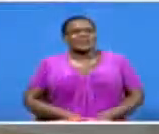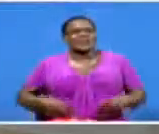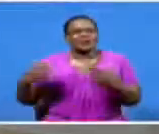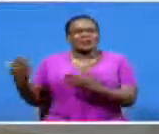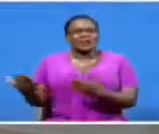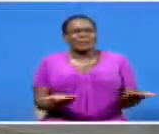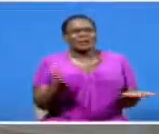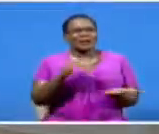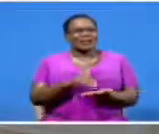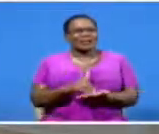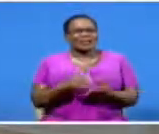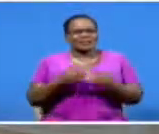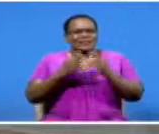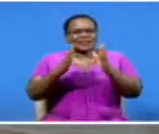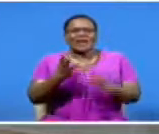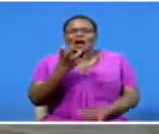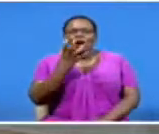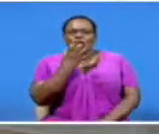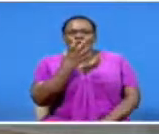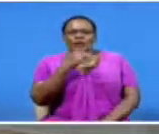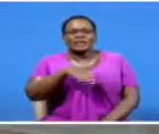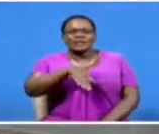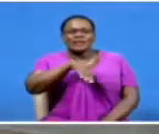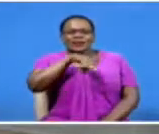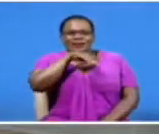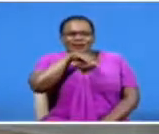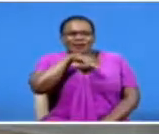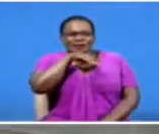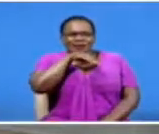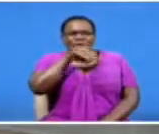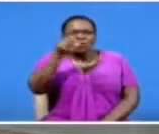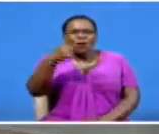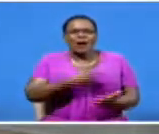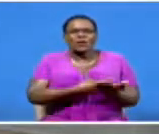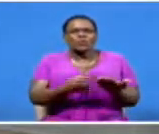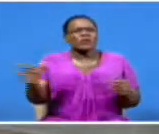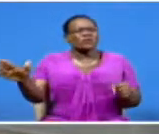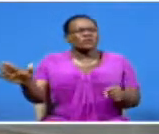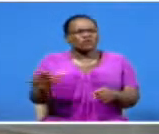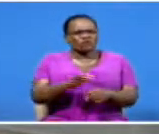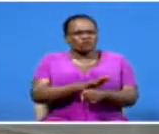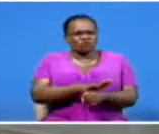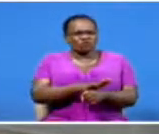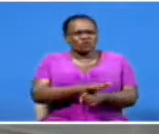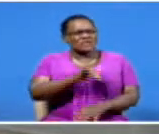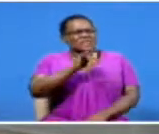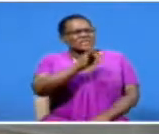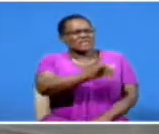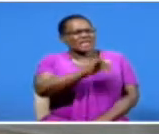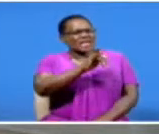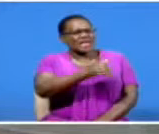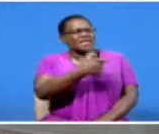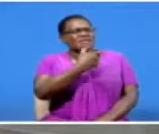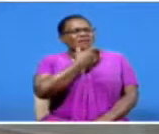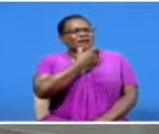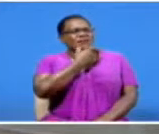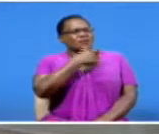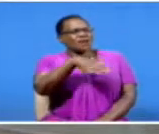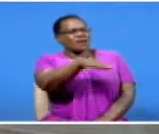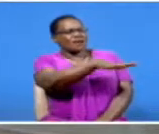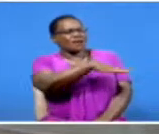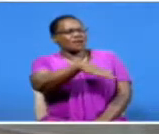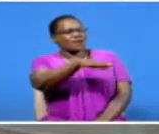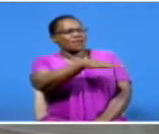Karibu tena mtazamaji. Kinara wa chama cha ODM Raila Odinga ameonekana kwa juma moja lililopita kujenga kibanda katika ngome yake ya Nyanza